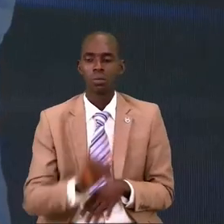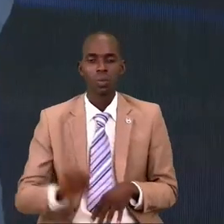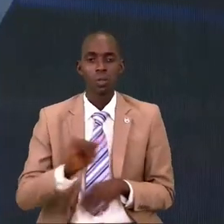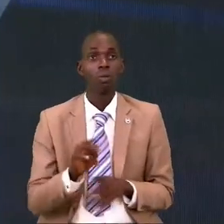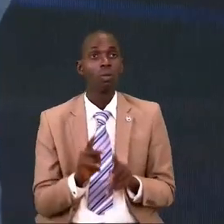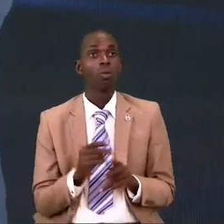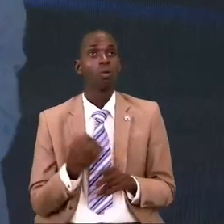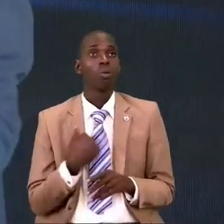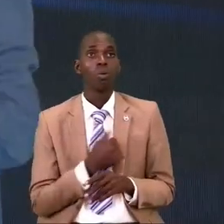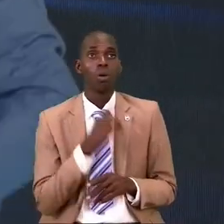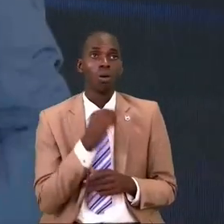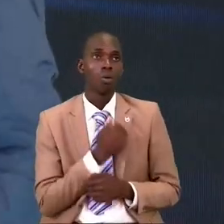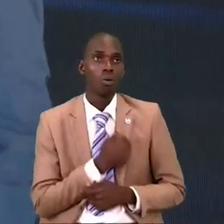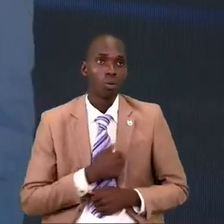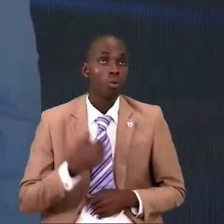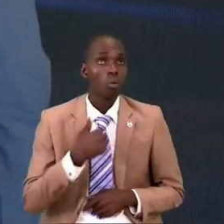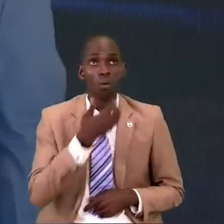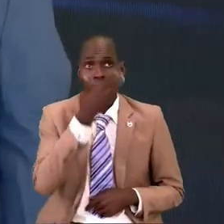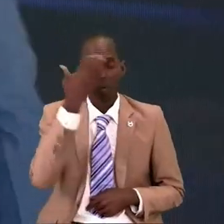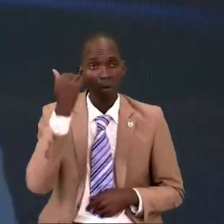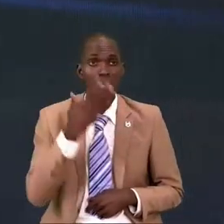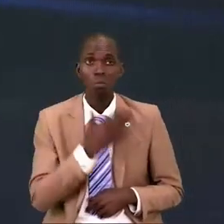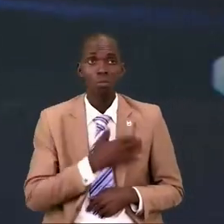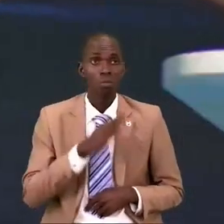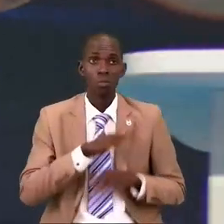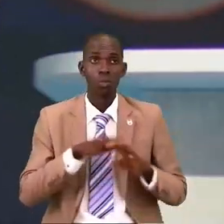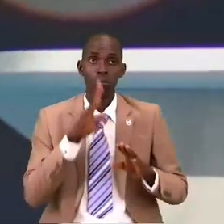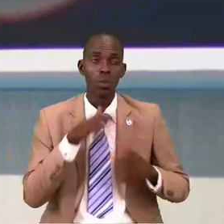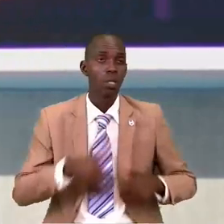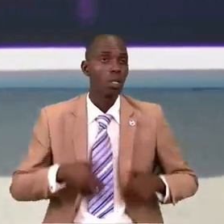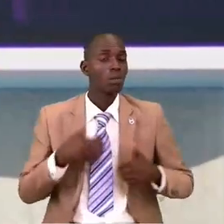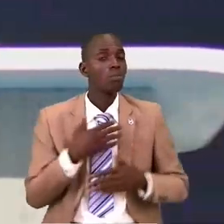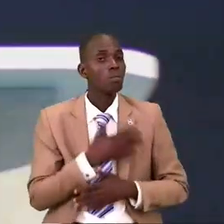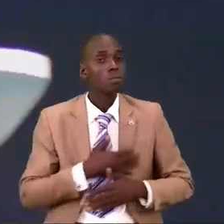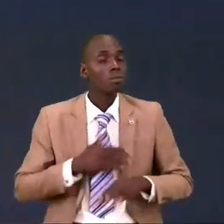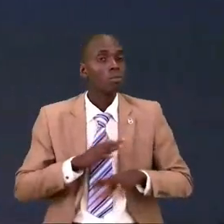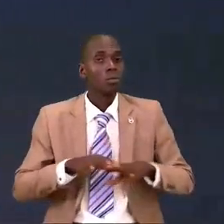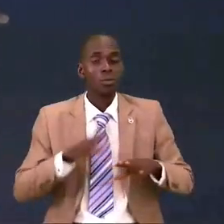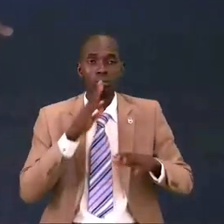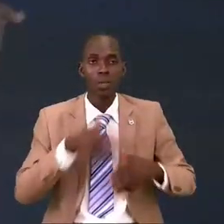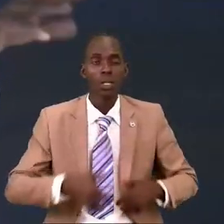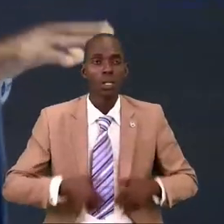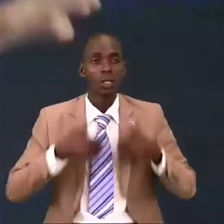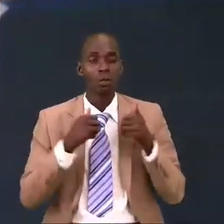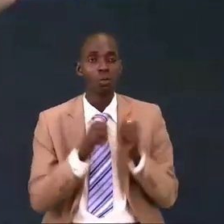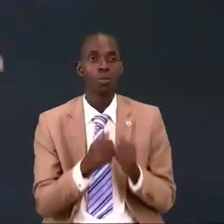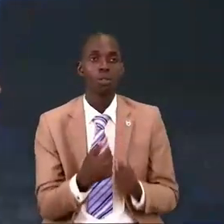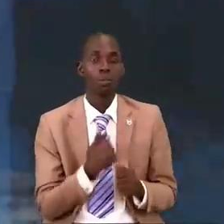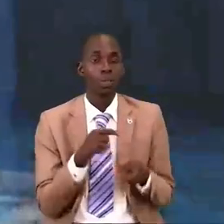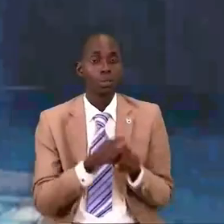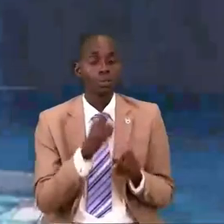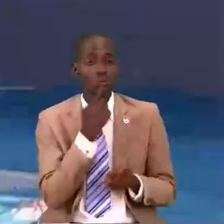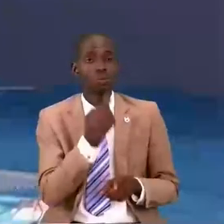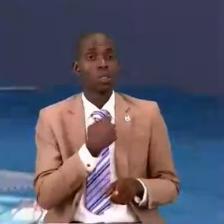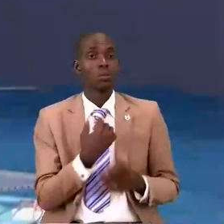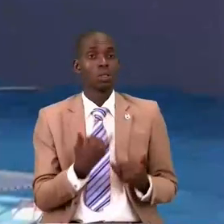Ne soyez pas fâchés contre nous. Bon, comme vous l'avez dit maintenant, nous allons faire. Il y a des gens, c'est l'ordre de la